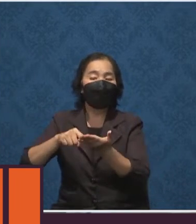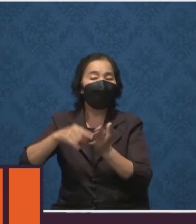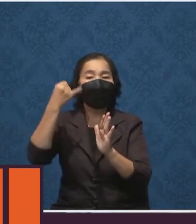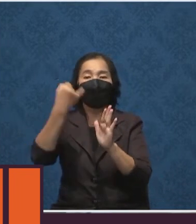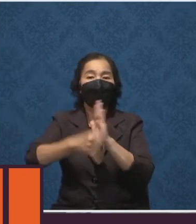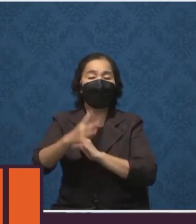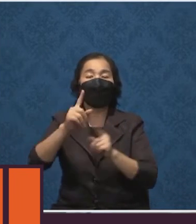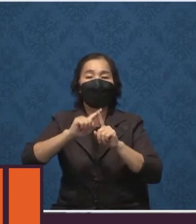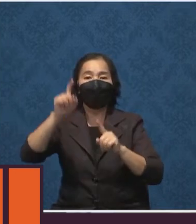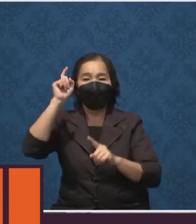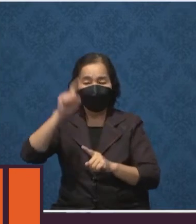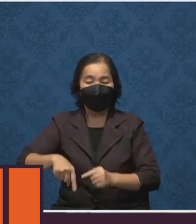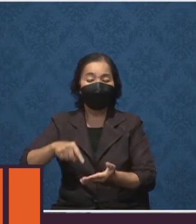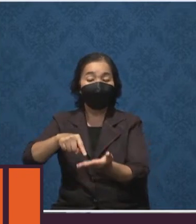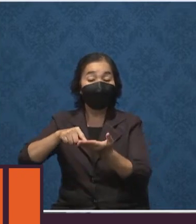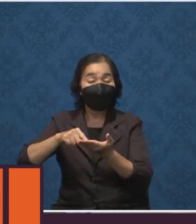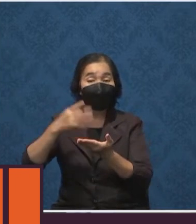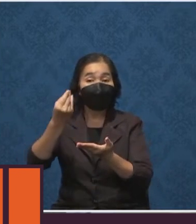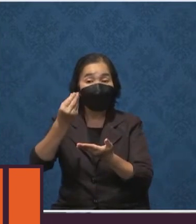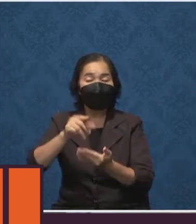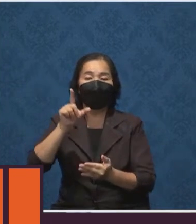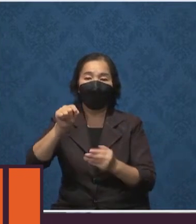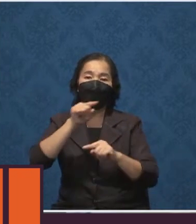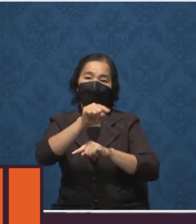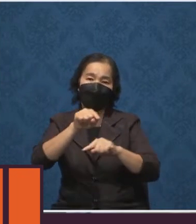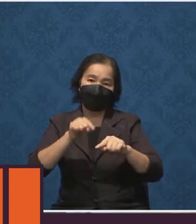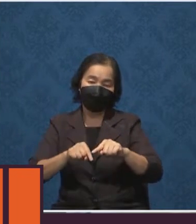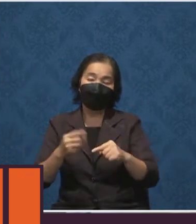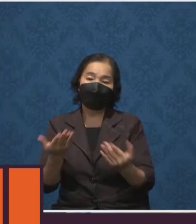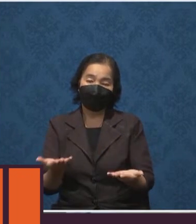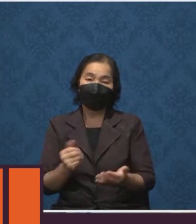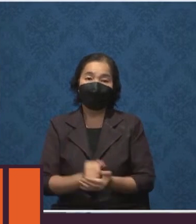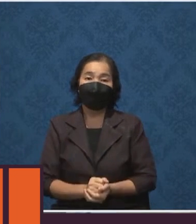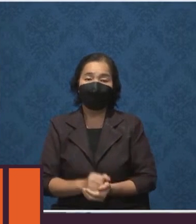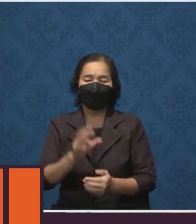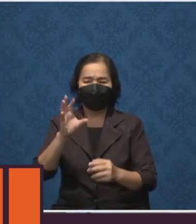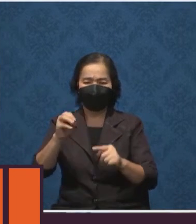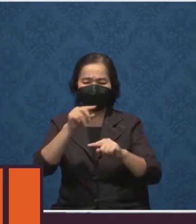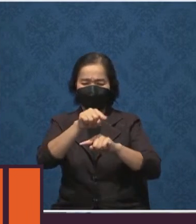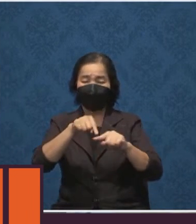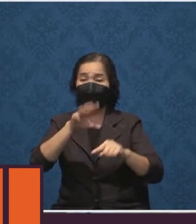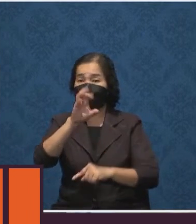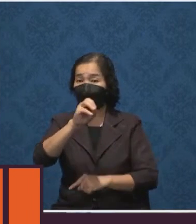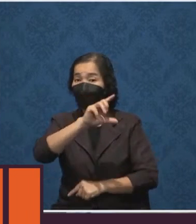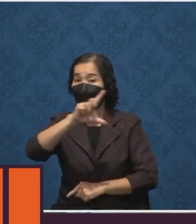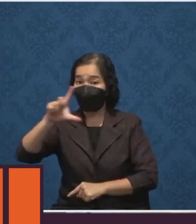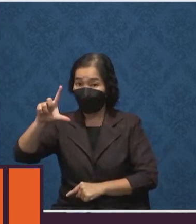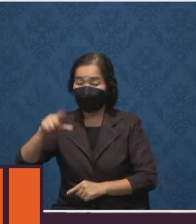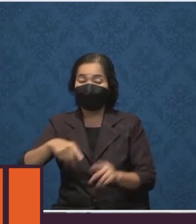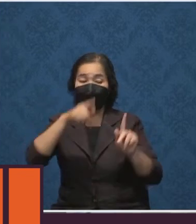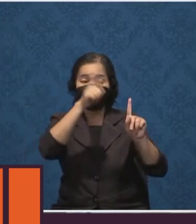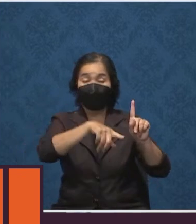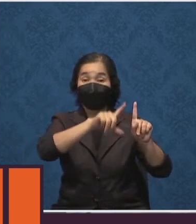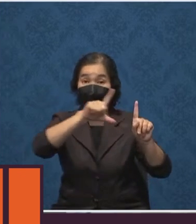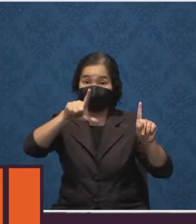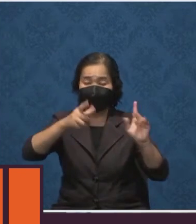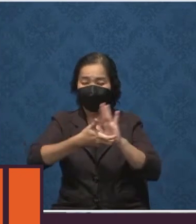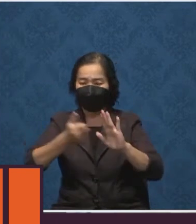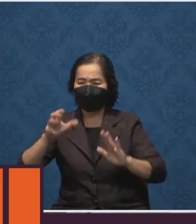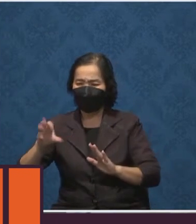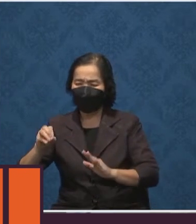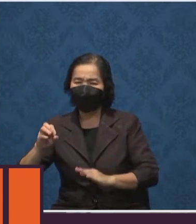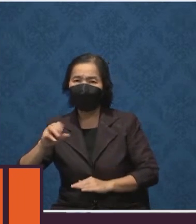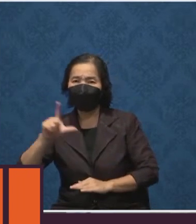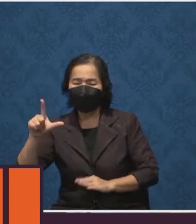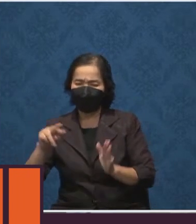เข้ามา 20%ประทานูครับ 50 ล้านจาก 1,000 ล้านถือวแห่เข้มา 4